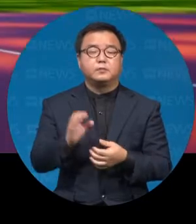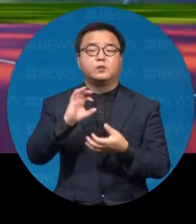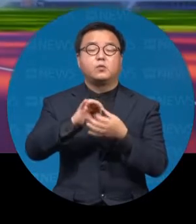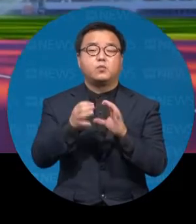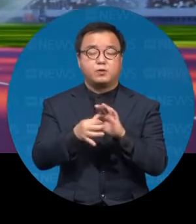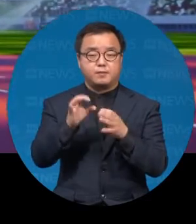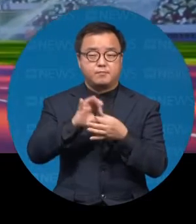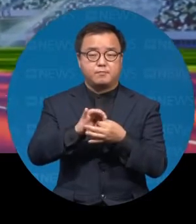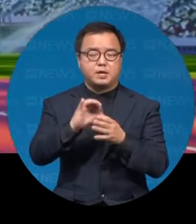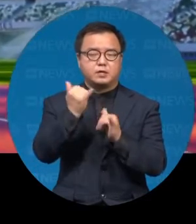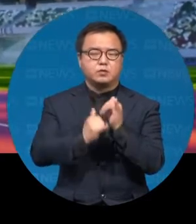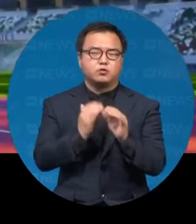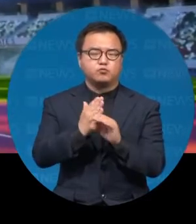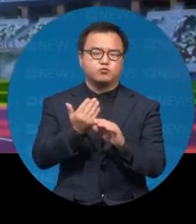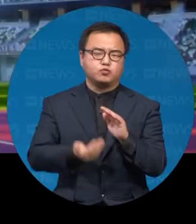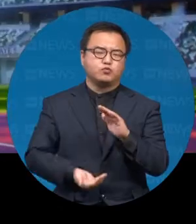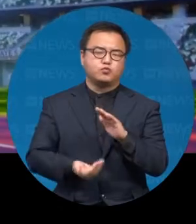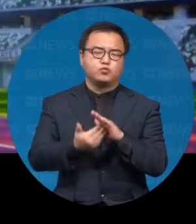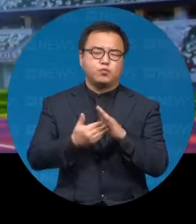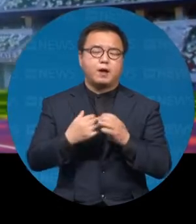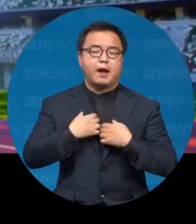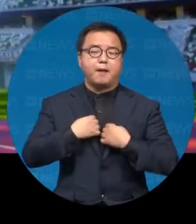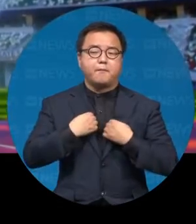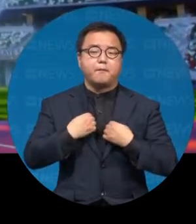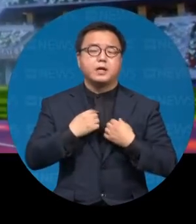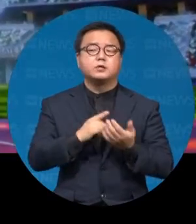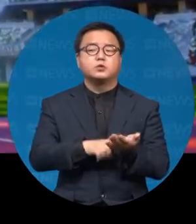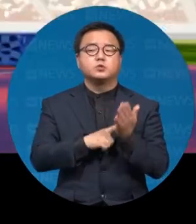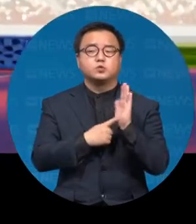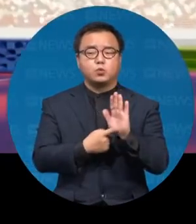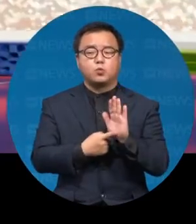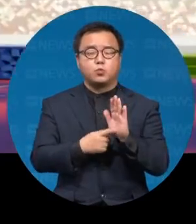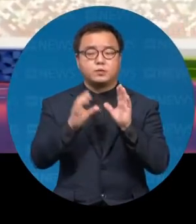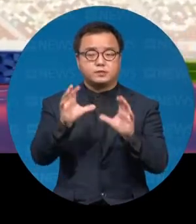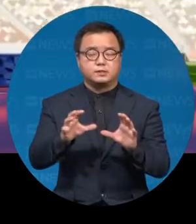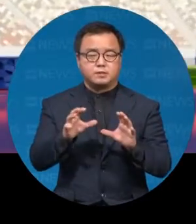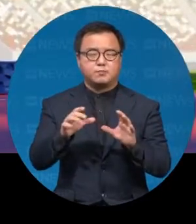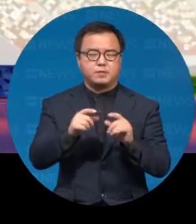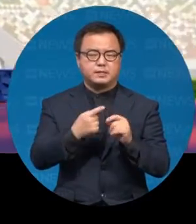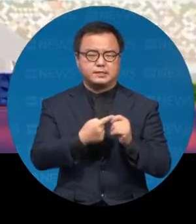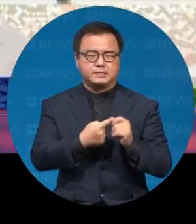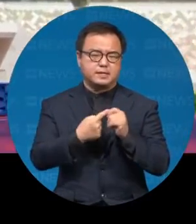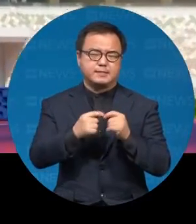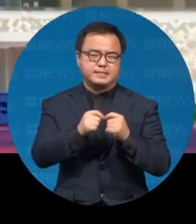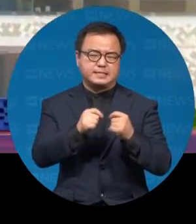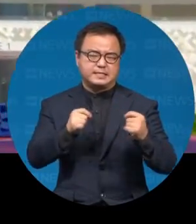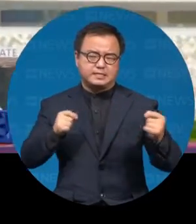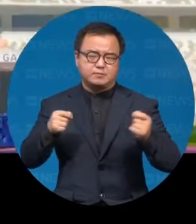올림픽은 지상 최대 패션 쇼장. 선수들은 세계에서 가장 긴 런웨이에 섭니다.